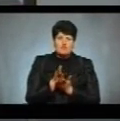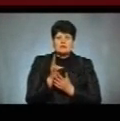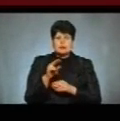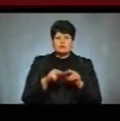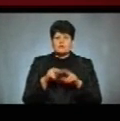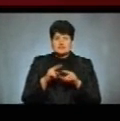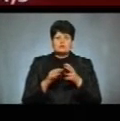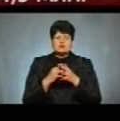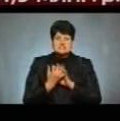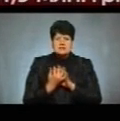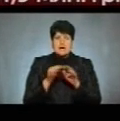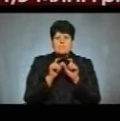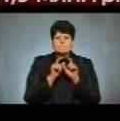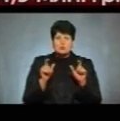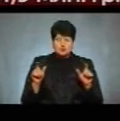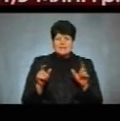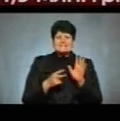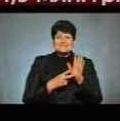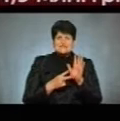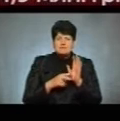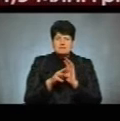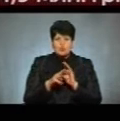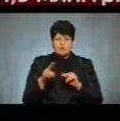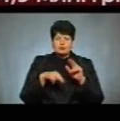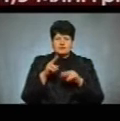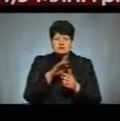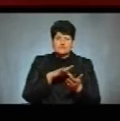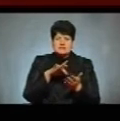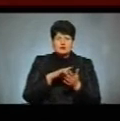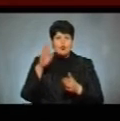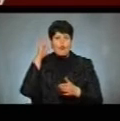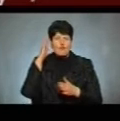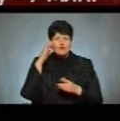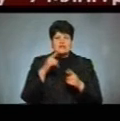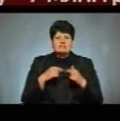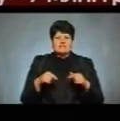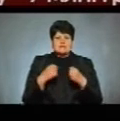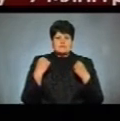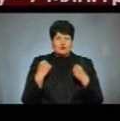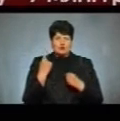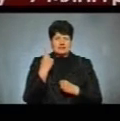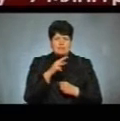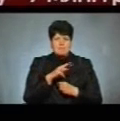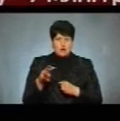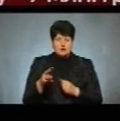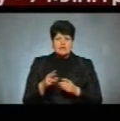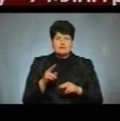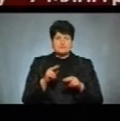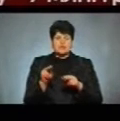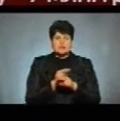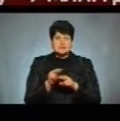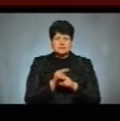будівництво сільських амбулаторій, 7 мільйонів – на будівництво центру водних видів спорту, 1 мільйон – на реставрацію ратуші в